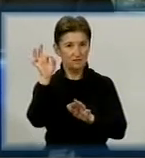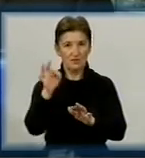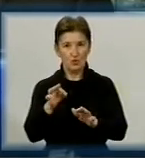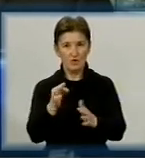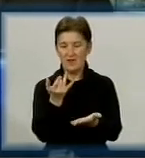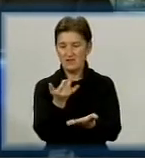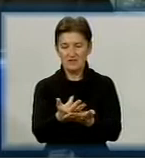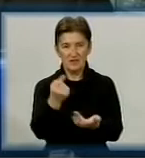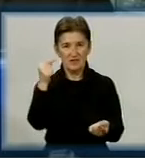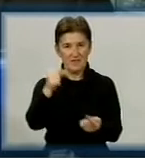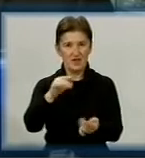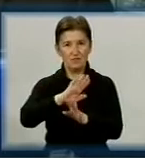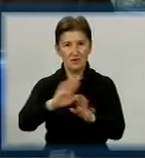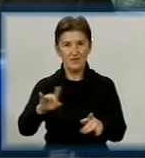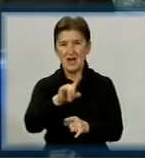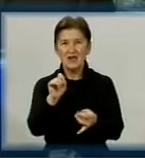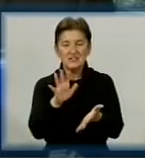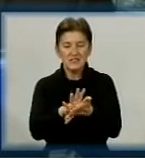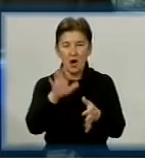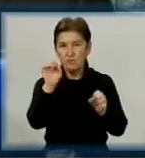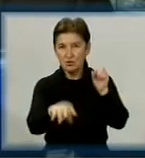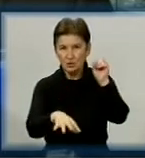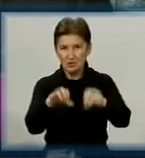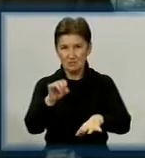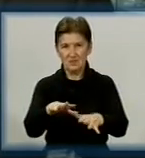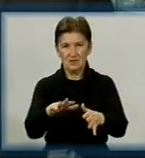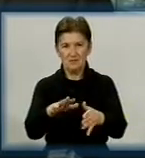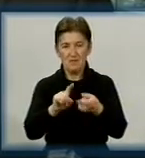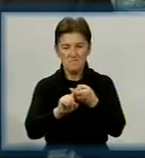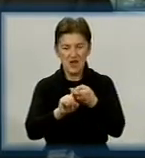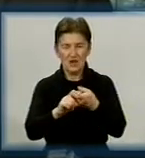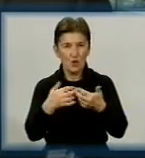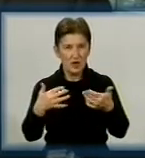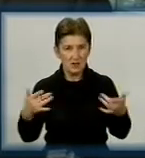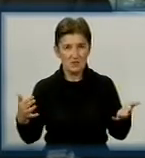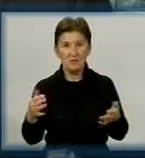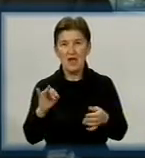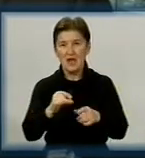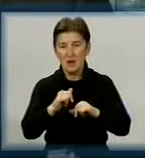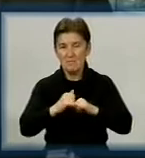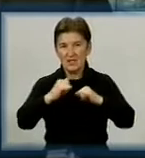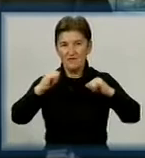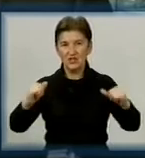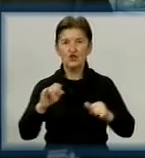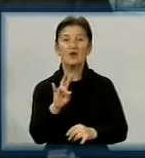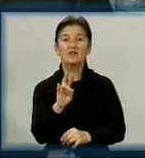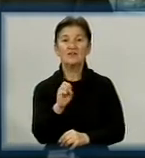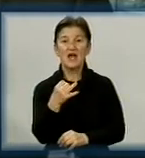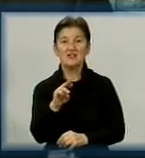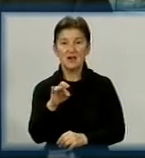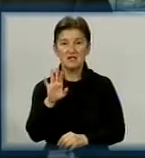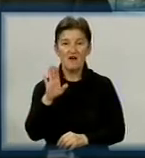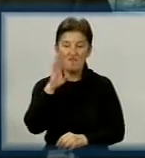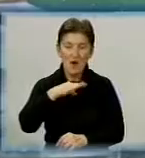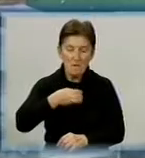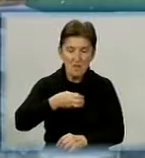вимогам. Тобто вони забруднені мікроорганізмами і перевищення вміст нітрату у питній